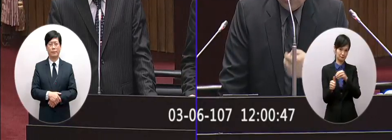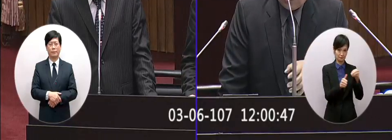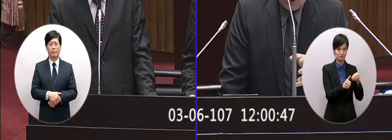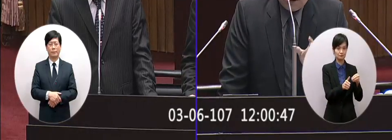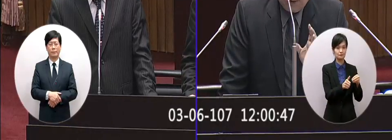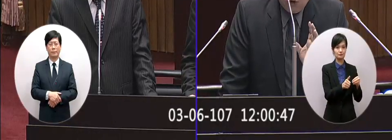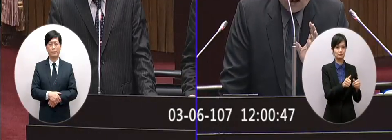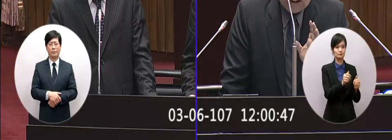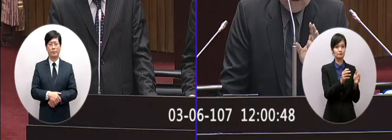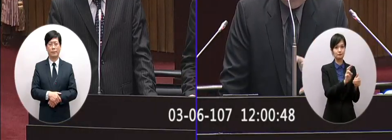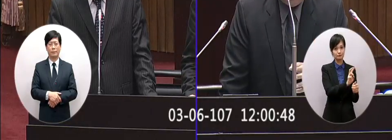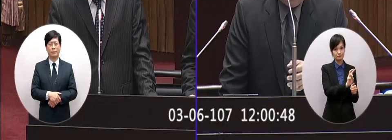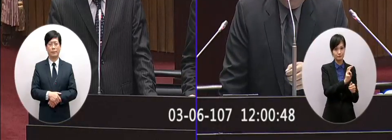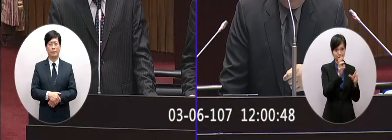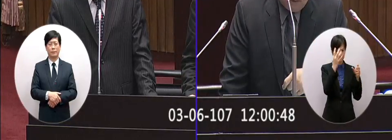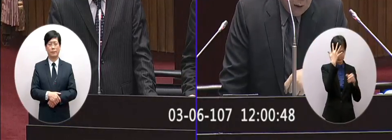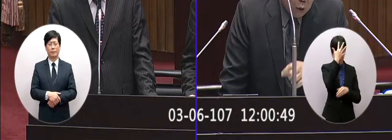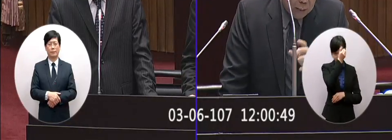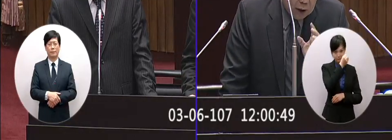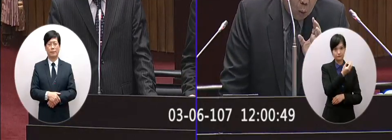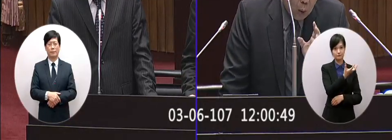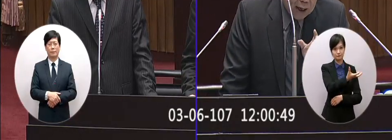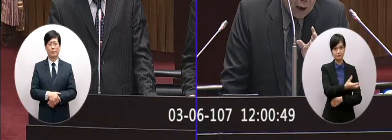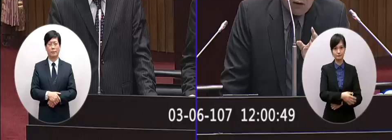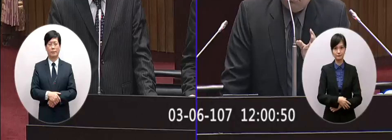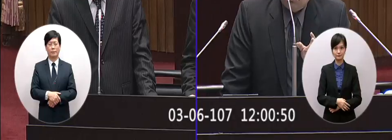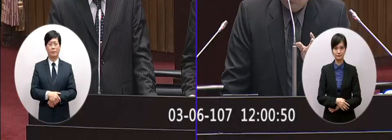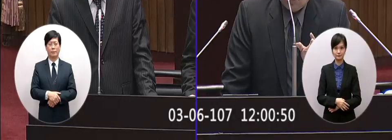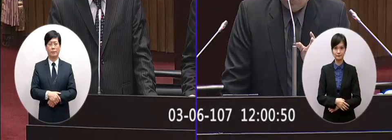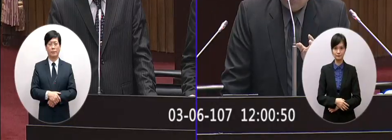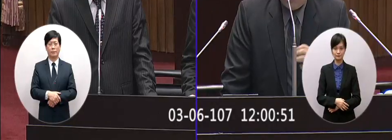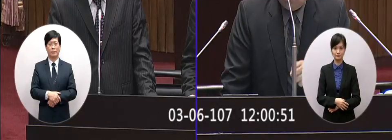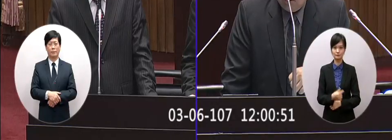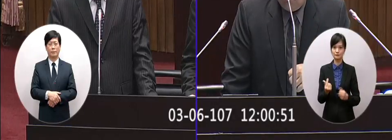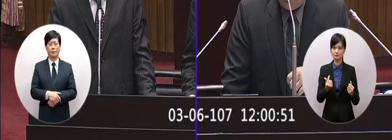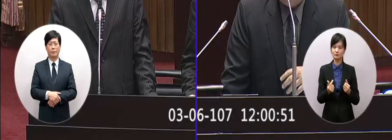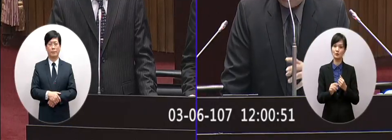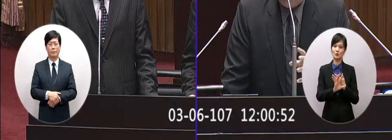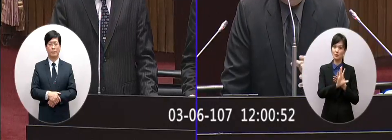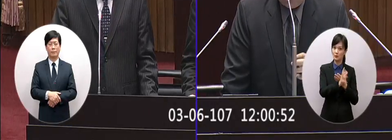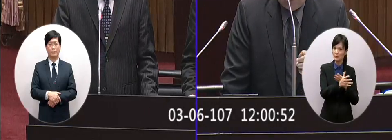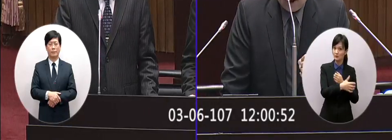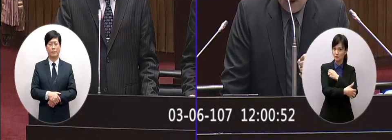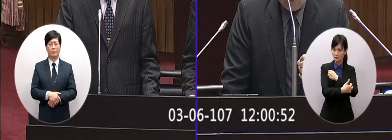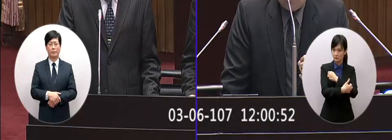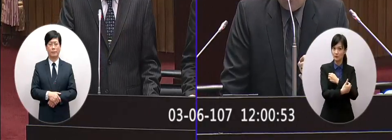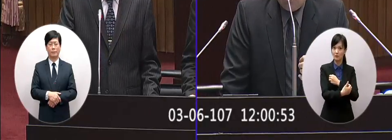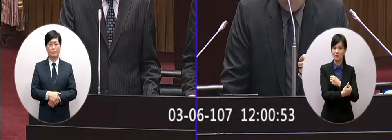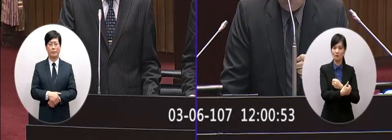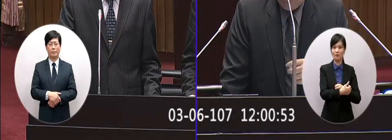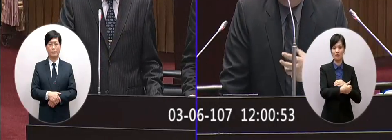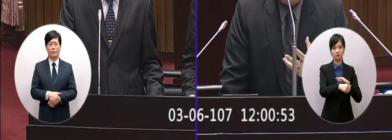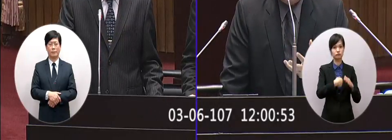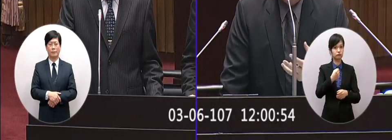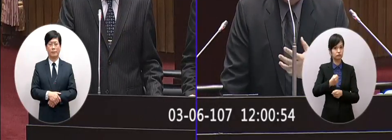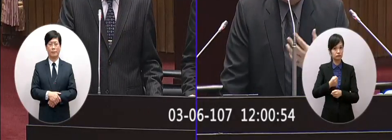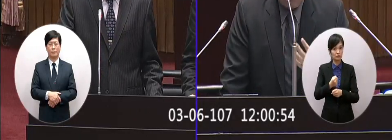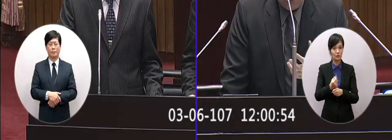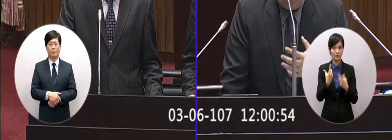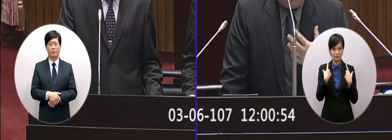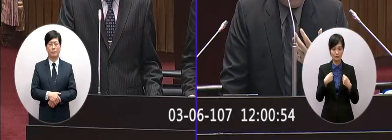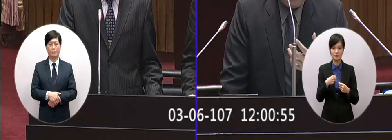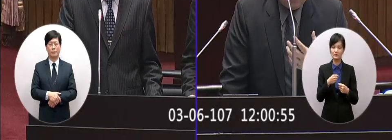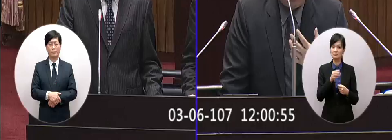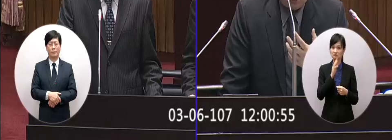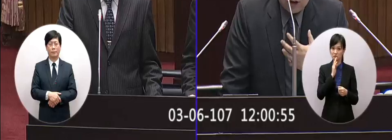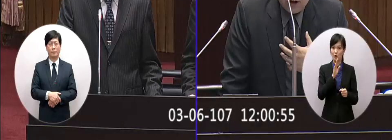的，以至于这包括在机构里面我们的外劳的人力变成正式的人力，好，外劳本来是补